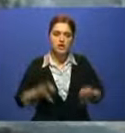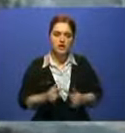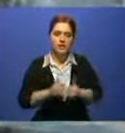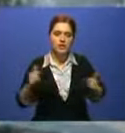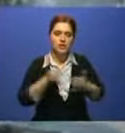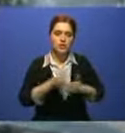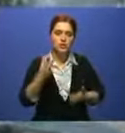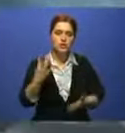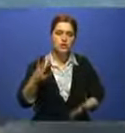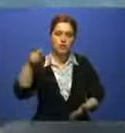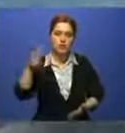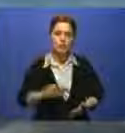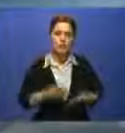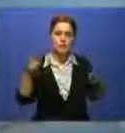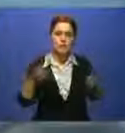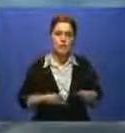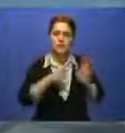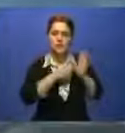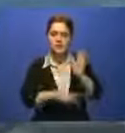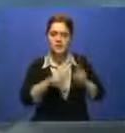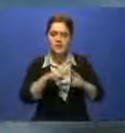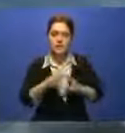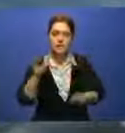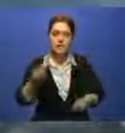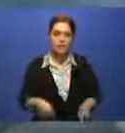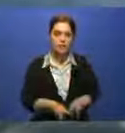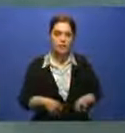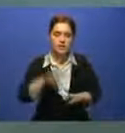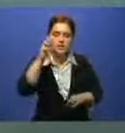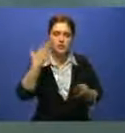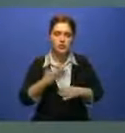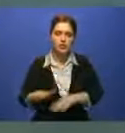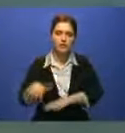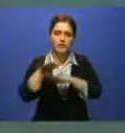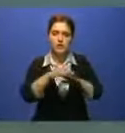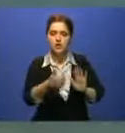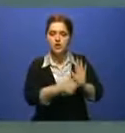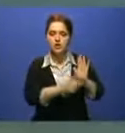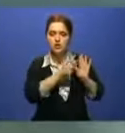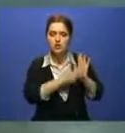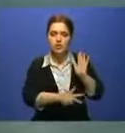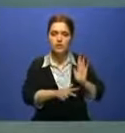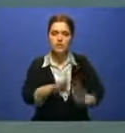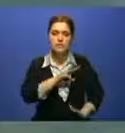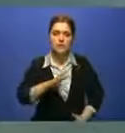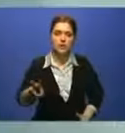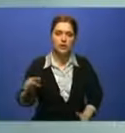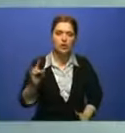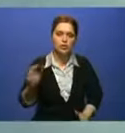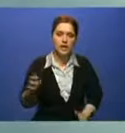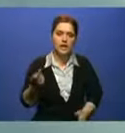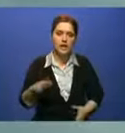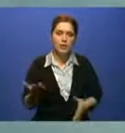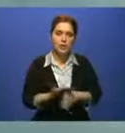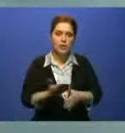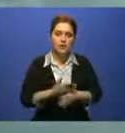до 34, пострадавших более 7 500. Правительство страны уже выделило первые 680 миллионов